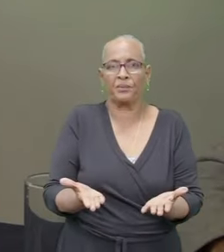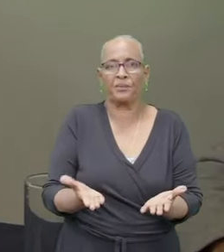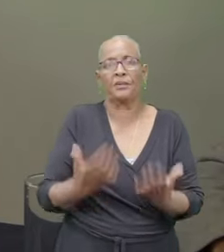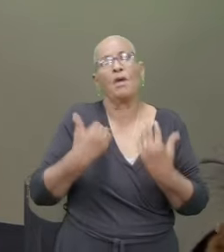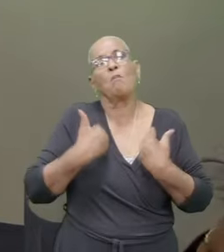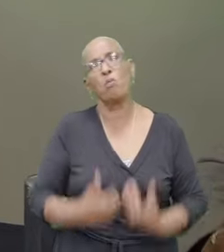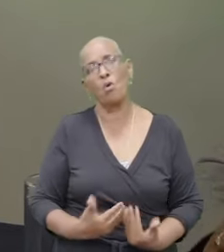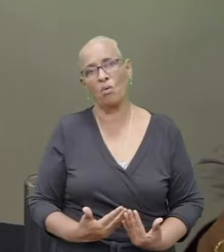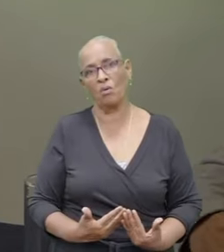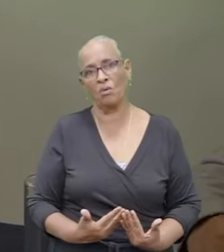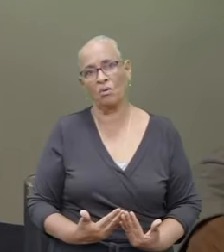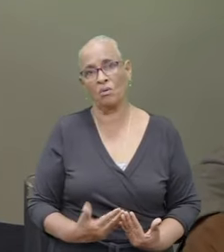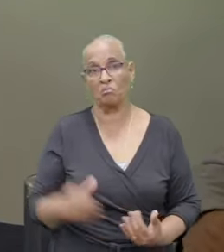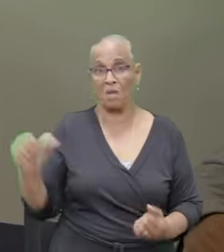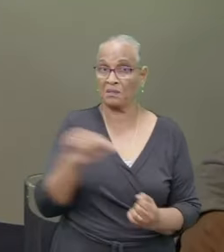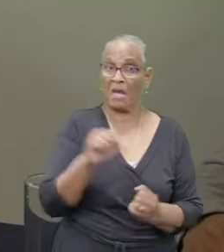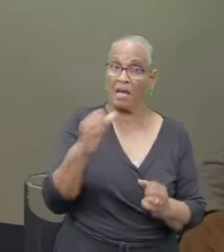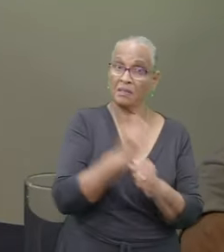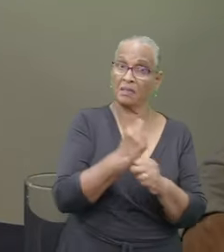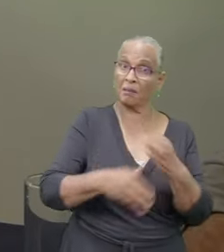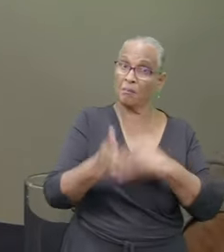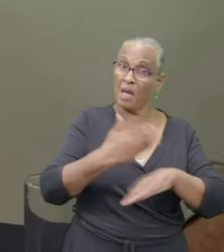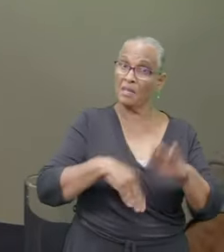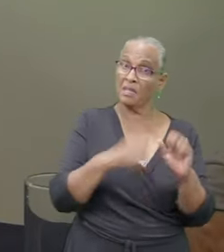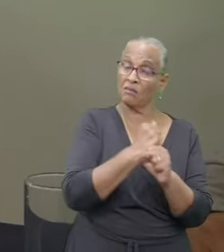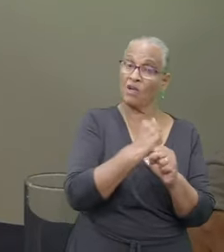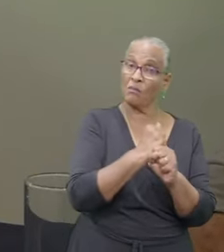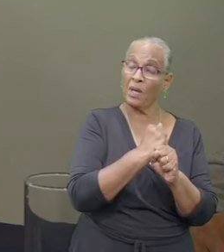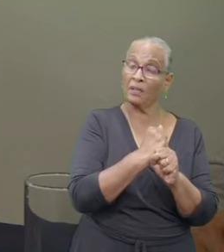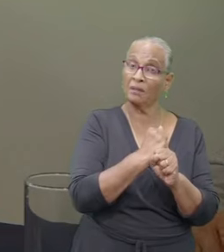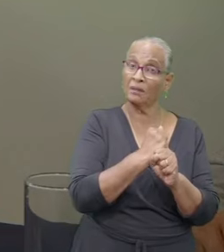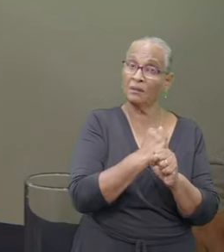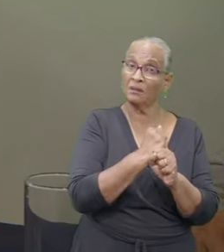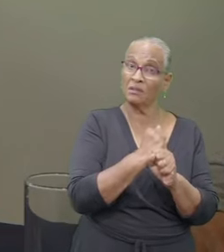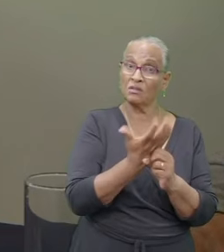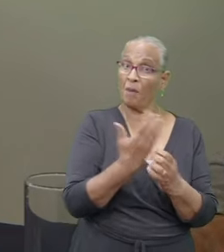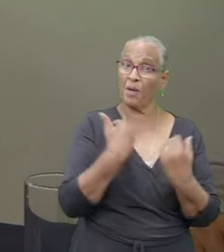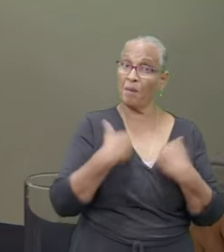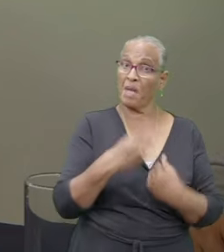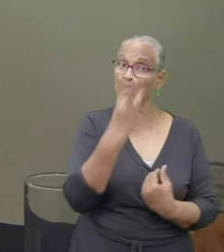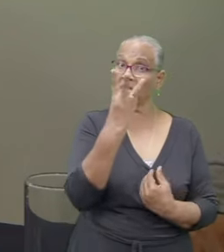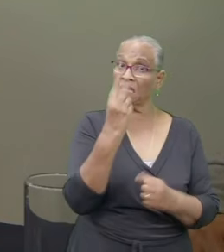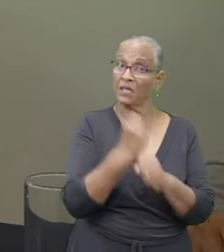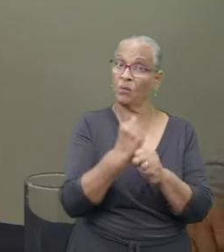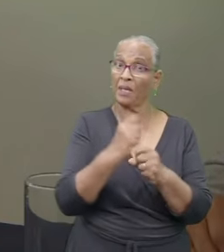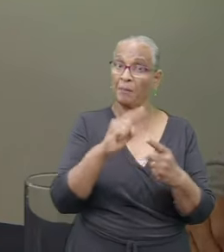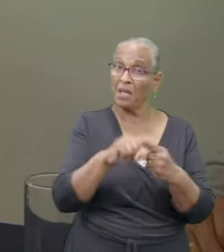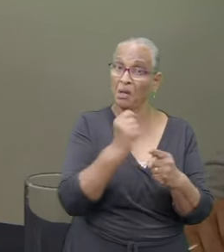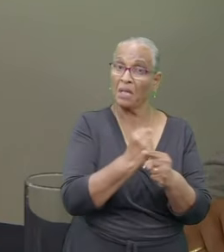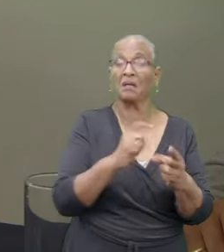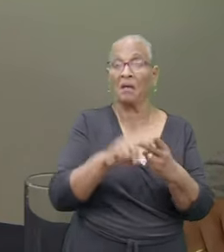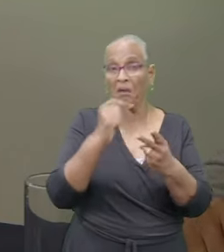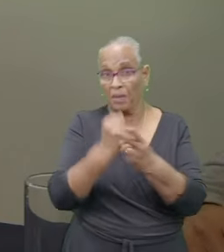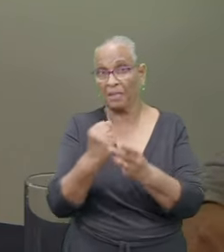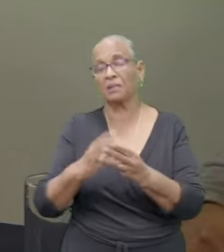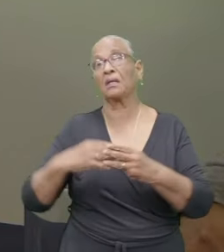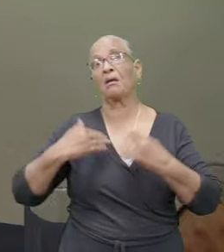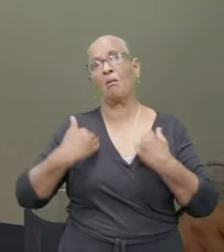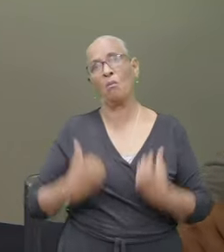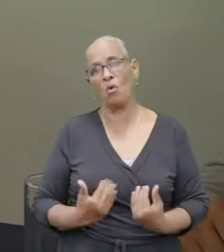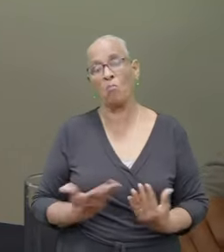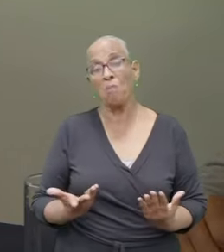kunnen ze even goed die richting opgaan. Is nog geen oplossing voor het probleem in de gezondheidszorg. Dat van die